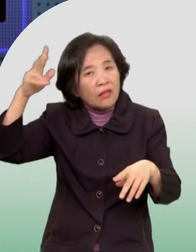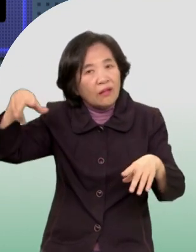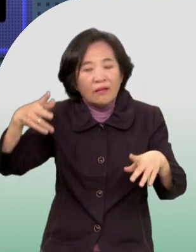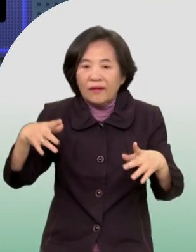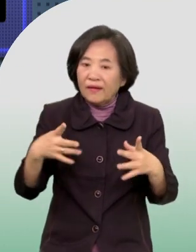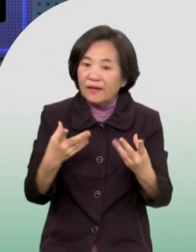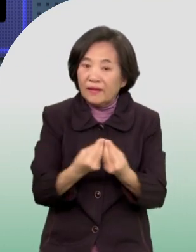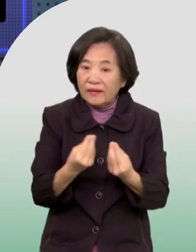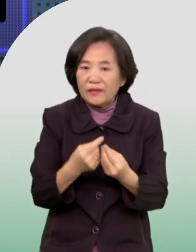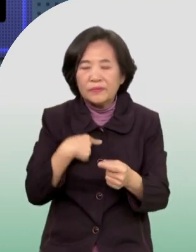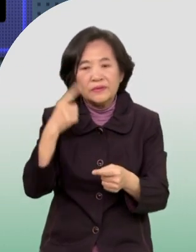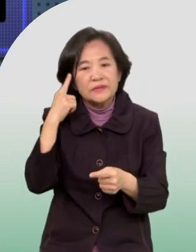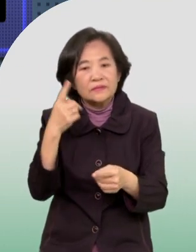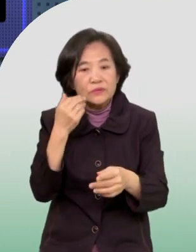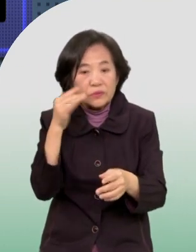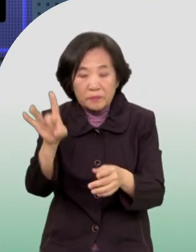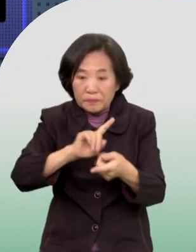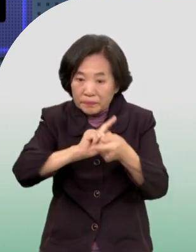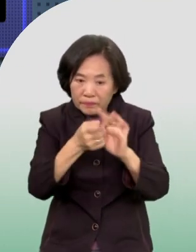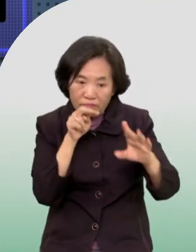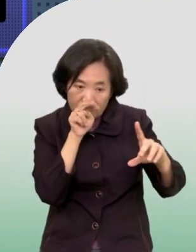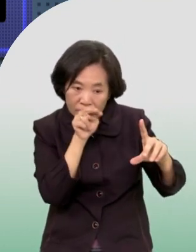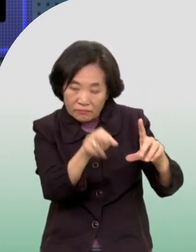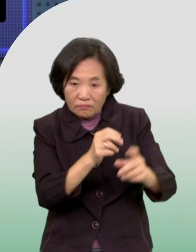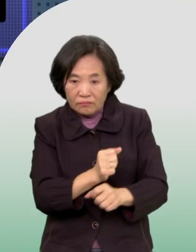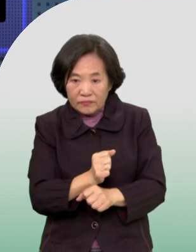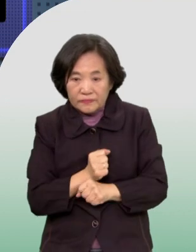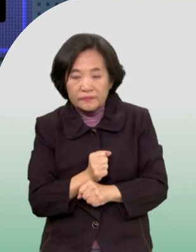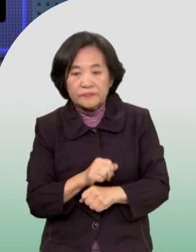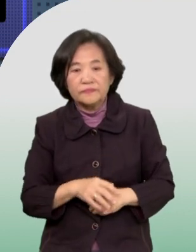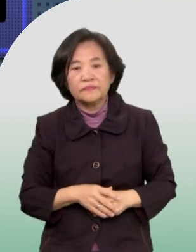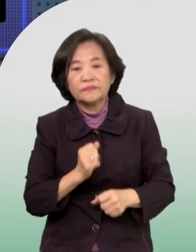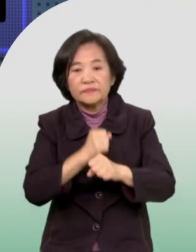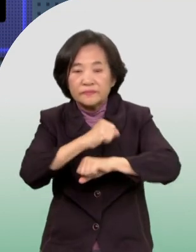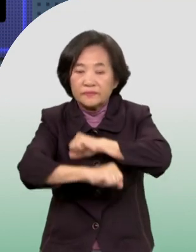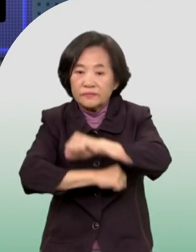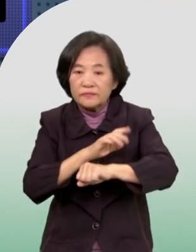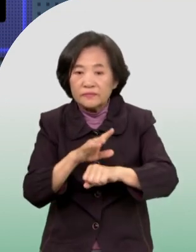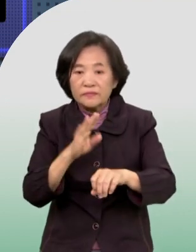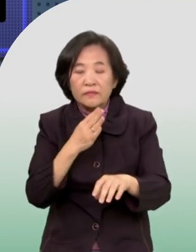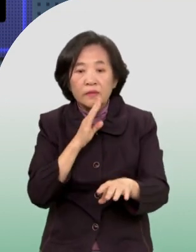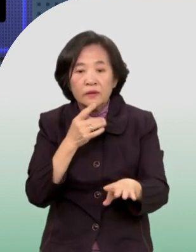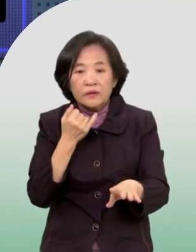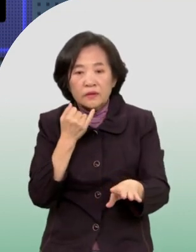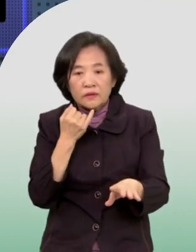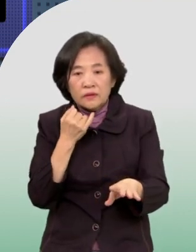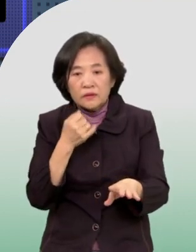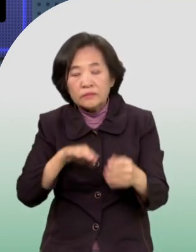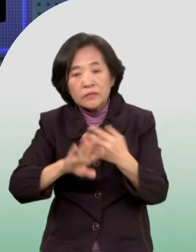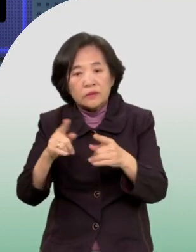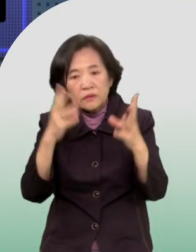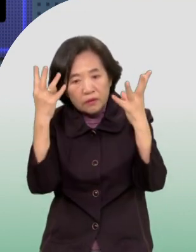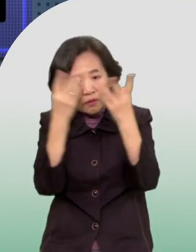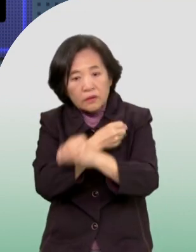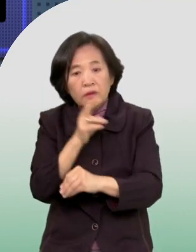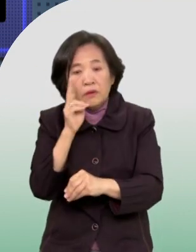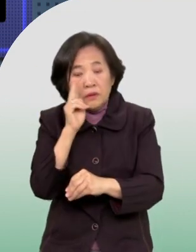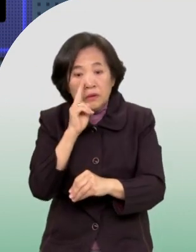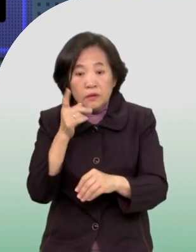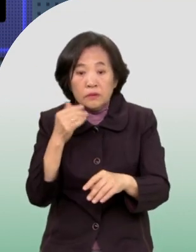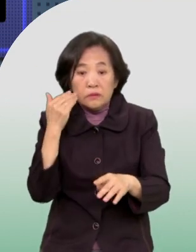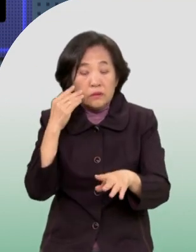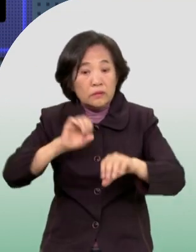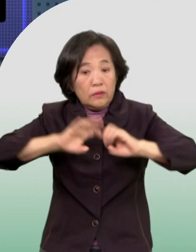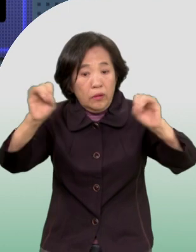式啊。那只要能够让更多人去注意到这个活动啊，但是也要避免。啊，很多人会误以为说，那如果